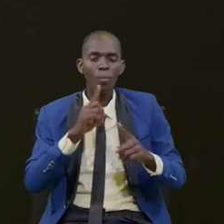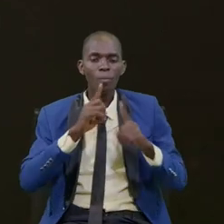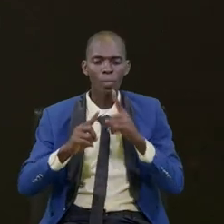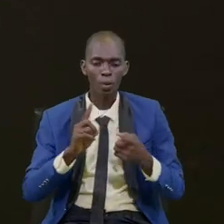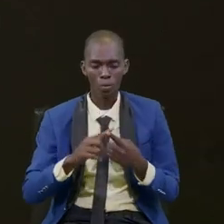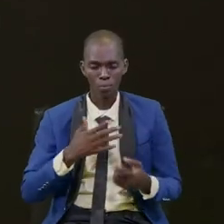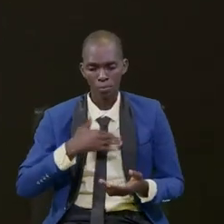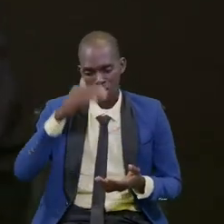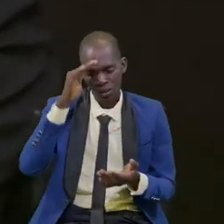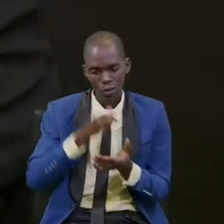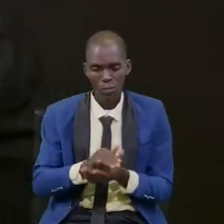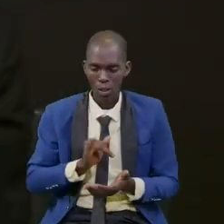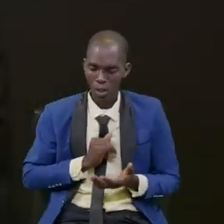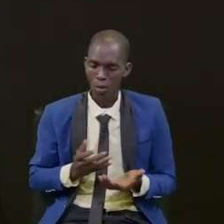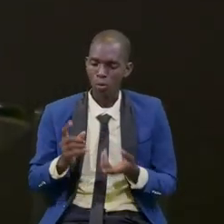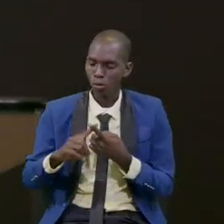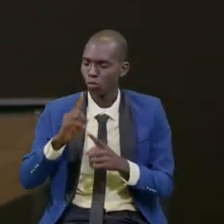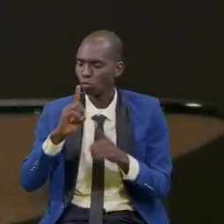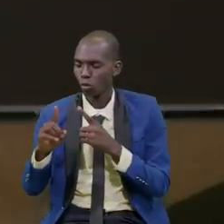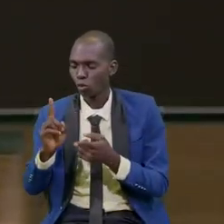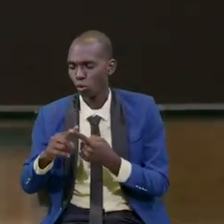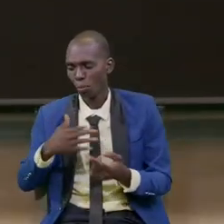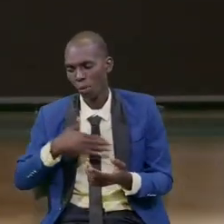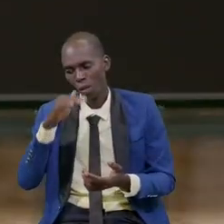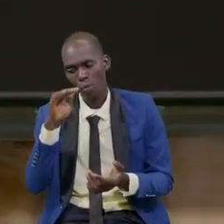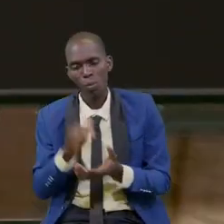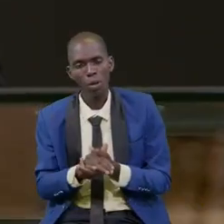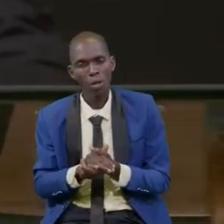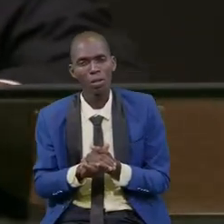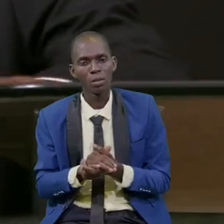mon mari. Je vais parler à ma femme.